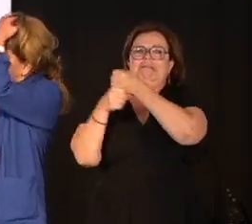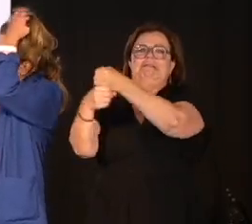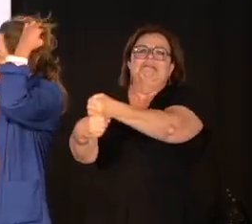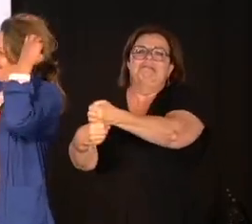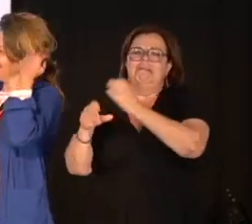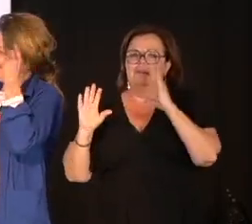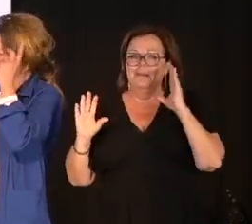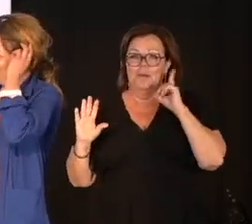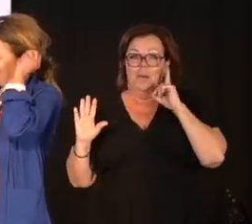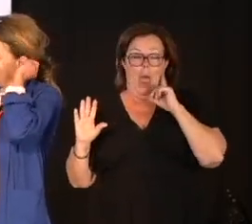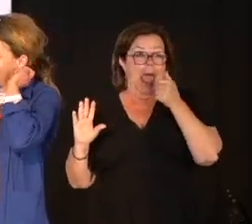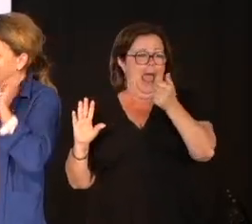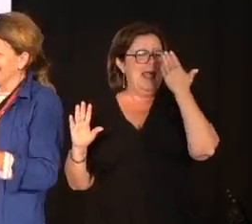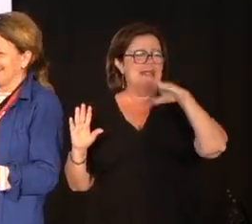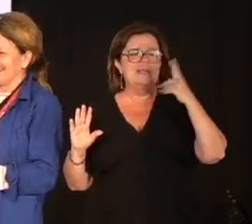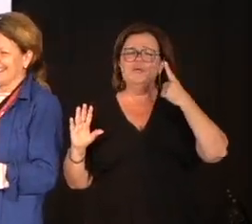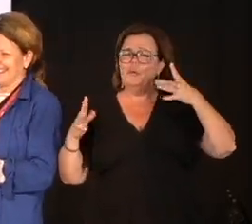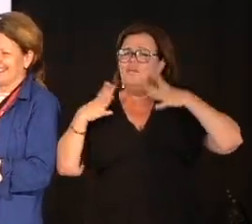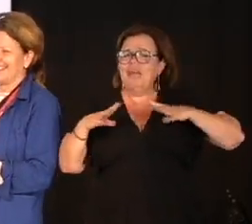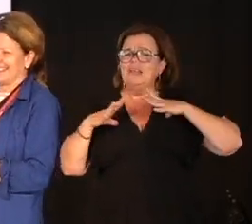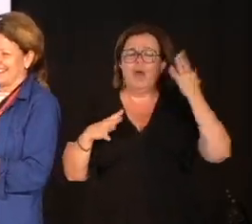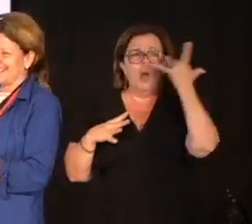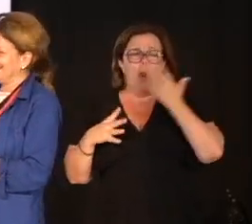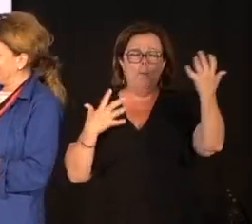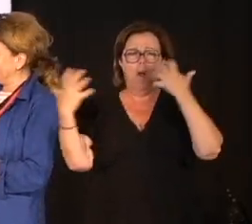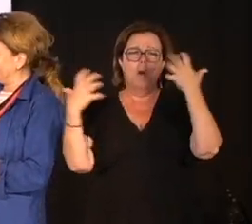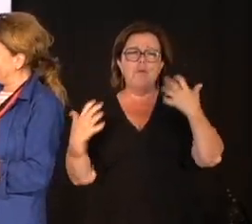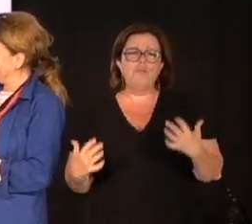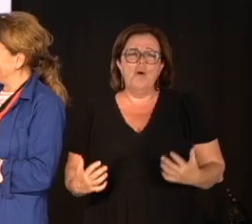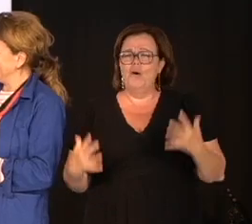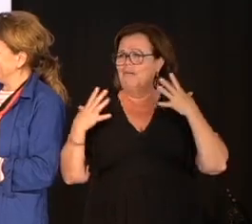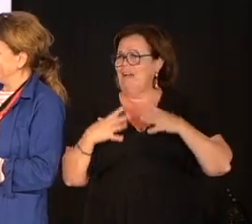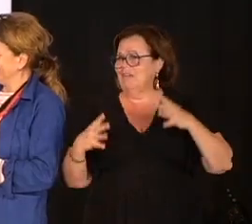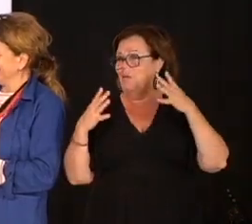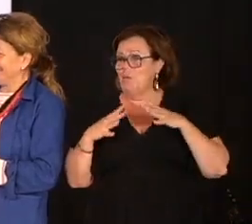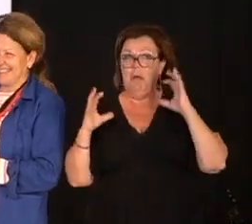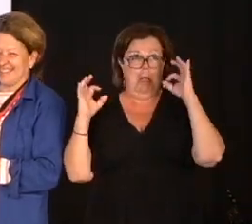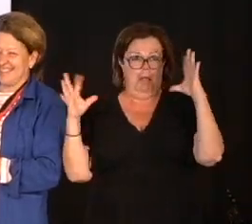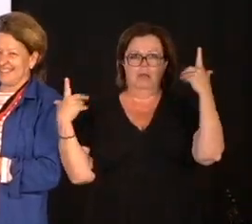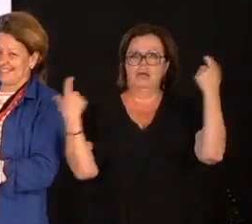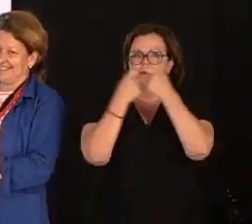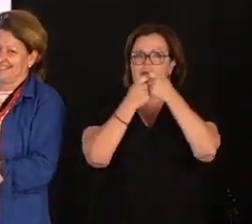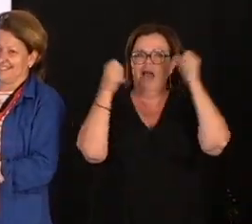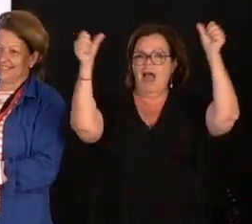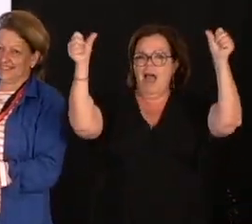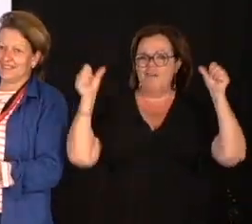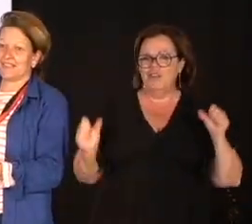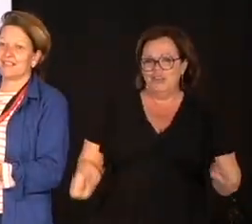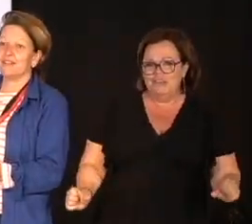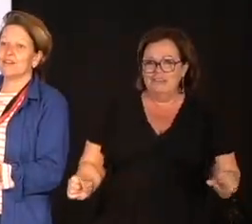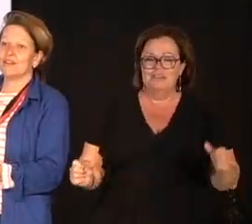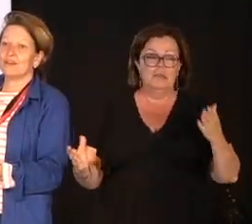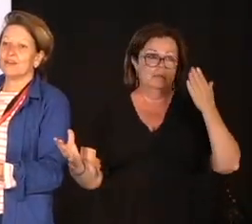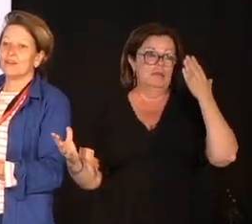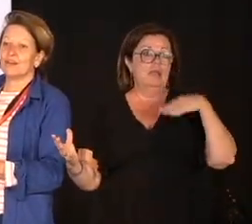vous avez noté, elle était aussi pleine de couleurs pendant tout le festival, aux couleurs de l'affiche, qui est extrêmement belle, comme